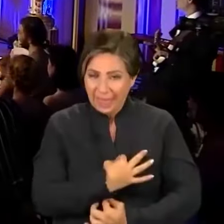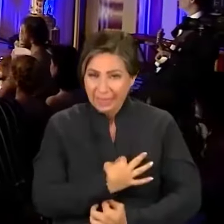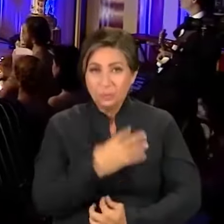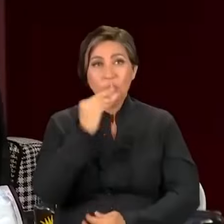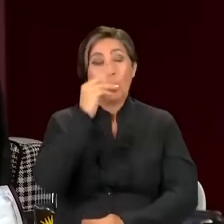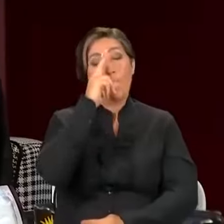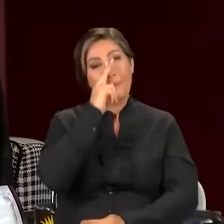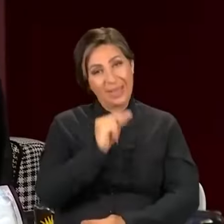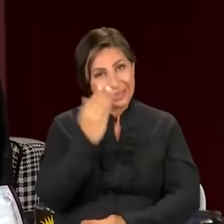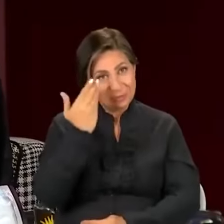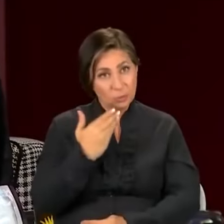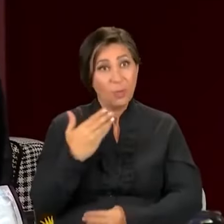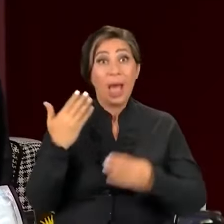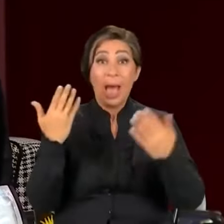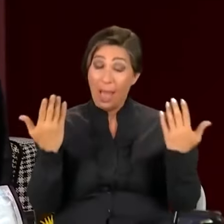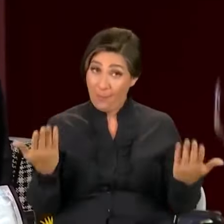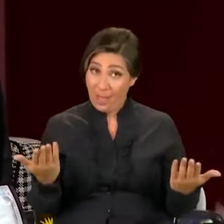Çok beğenerek izliyordum ama